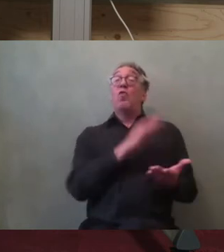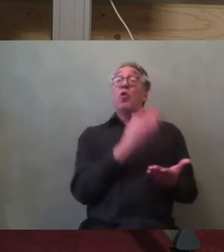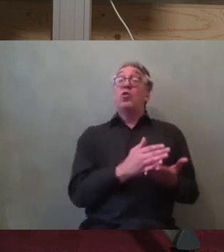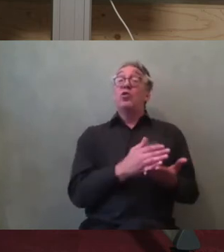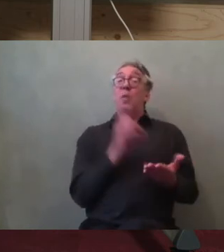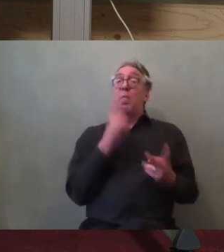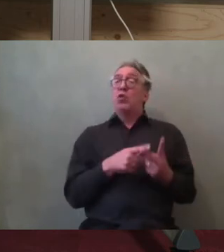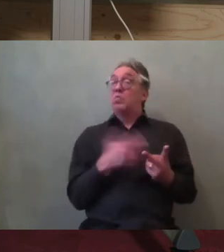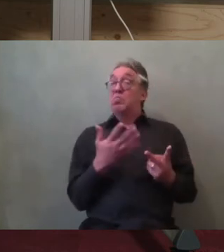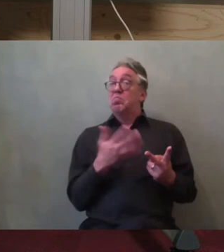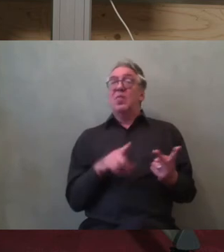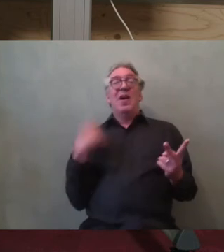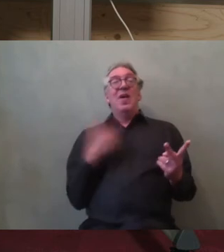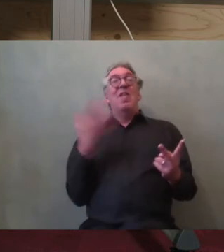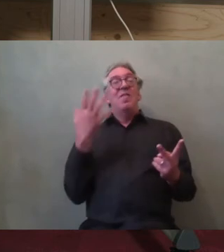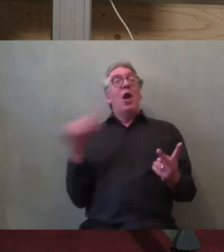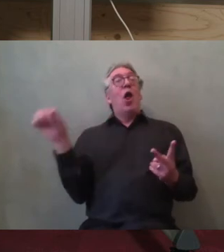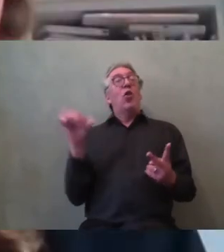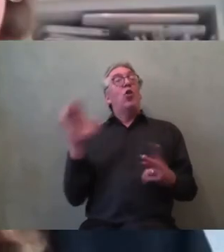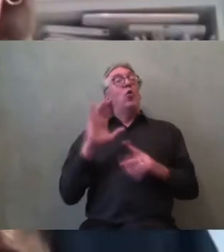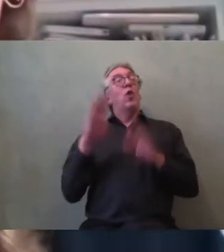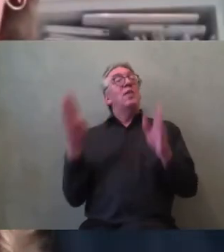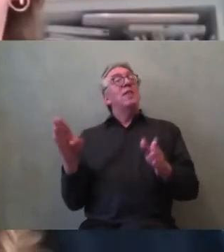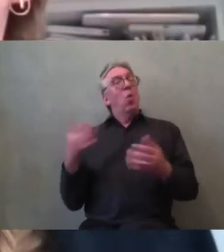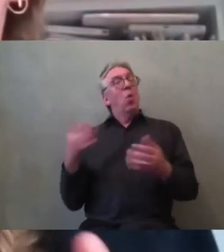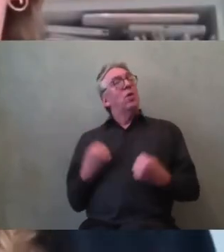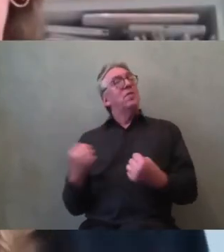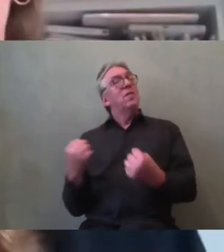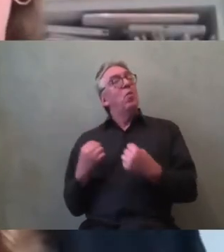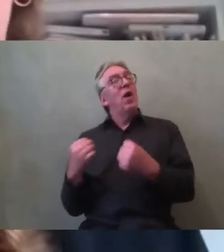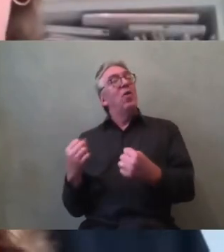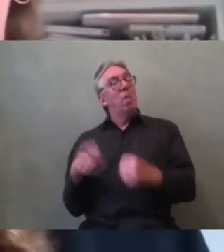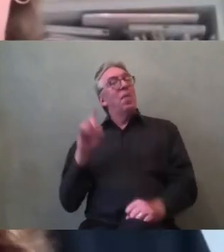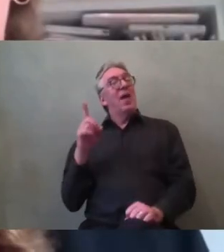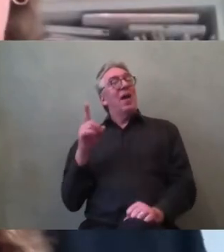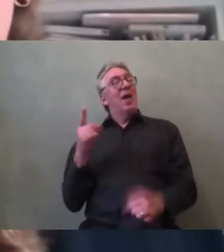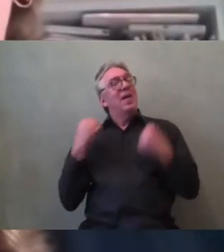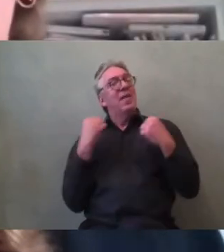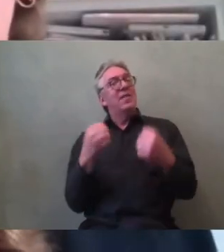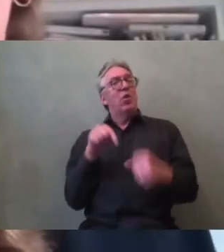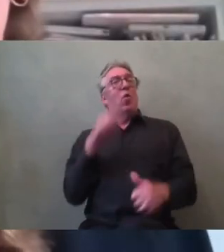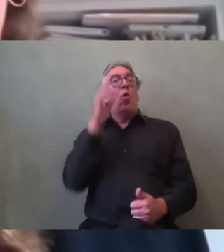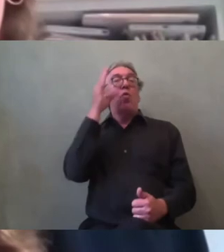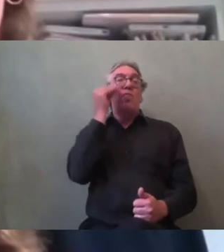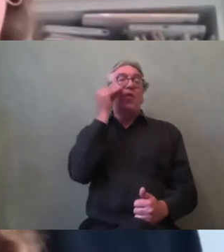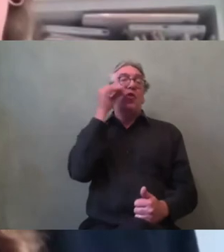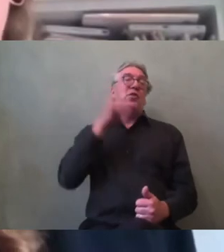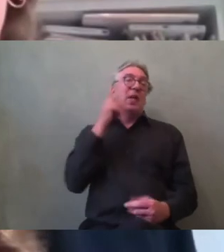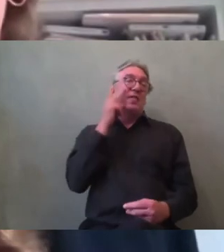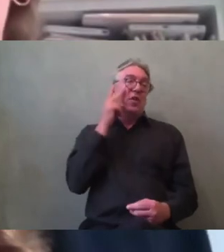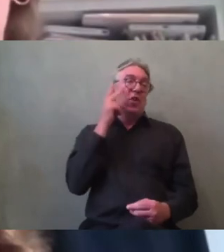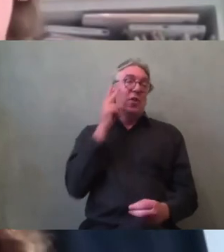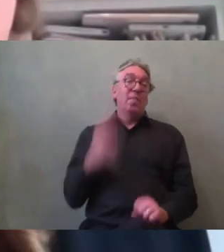te stimuleren om zich in te zetten voor blinden en slechtzienden. En dat heeft ertoe geleid dat we inmiddels